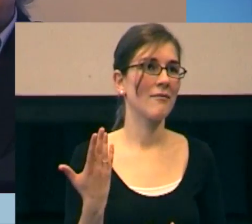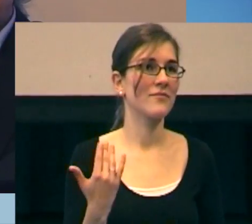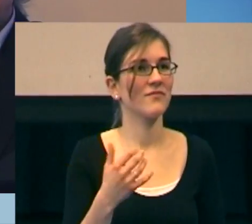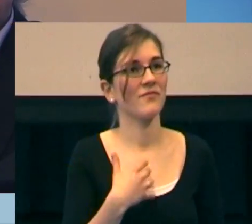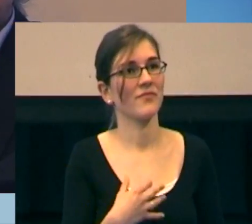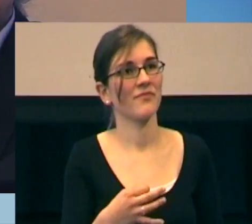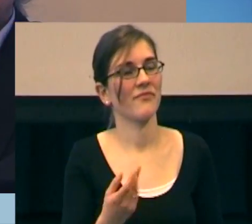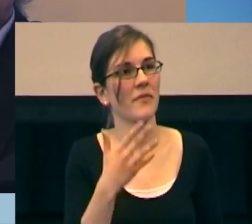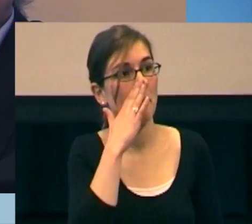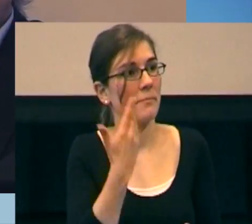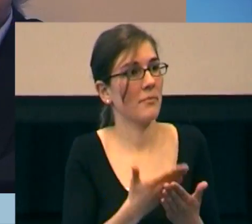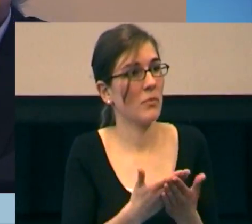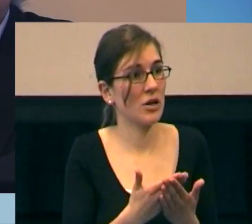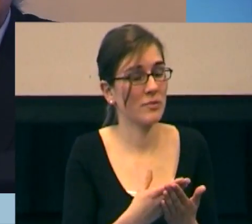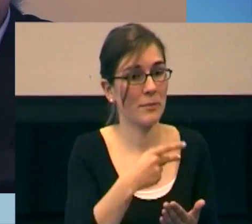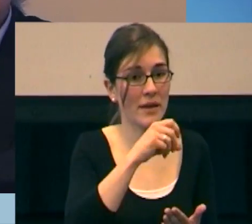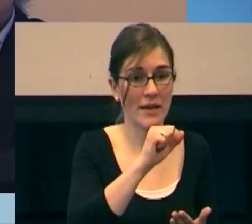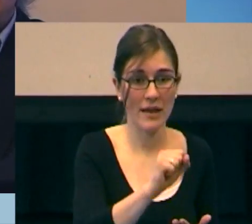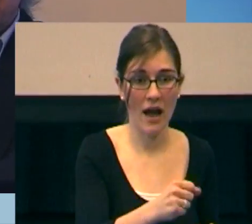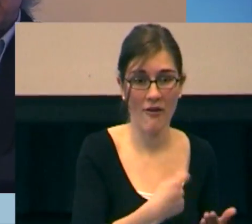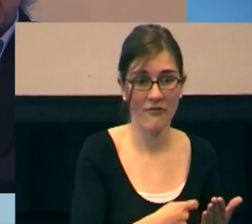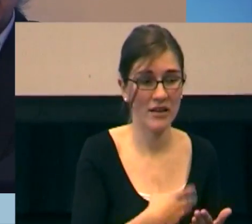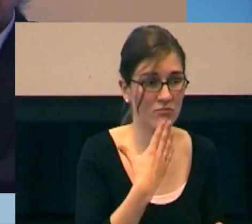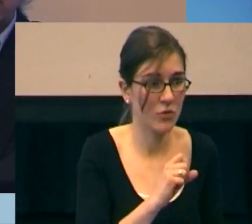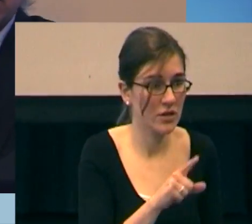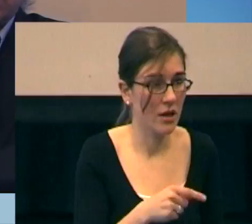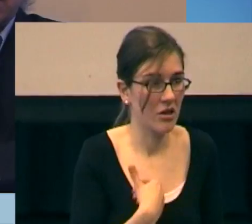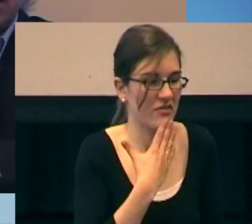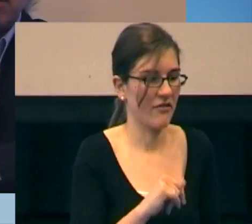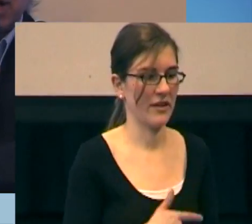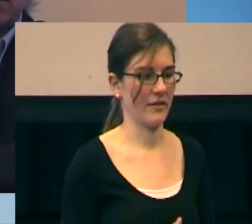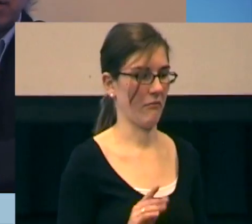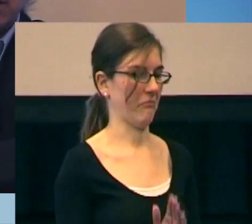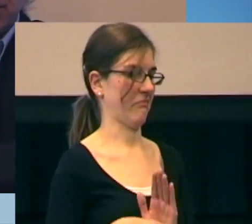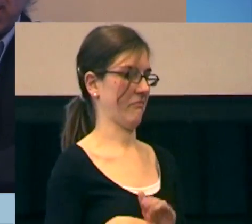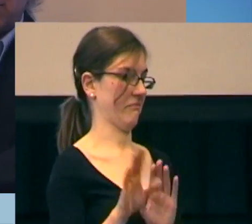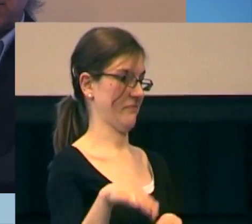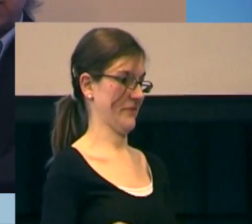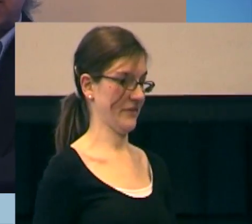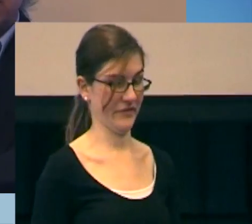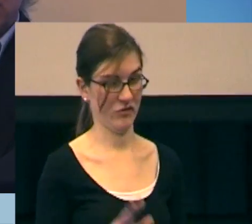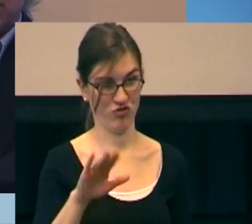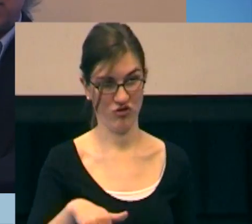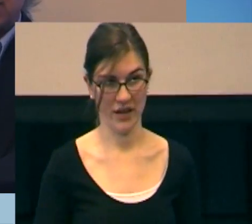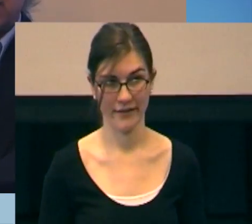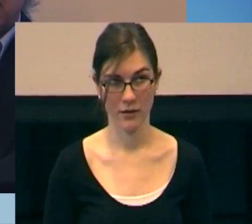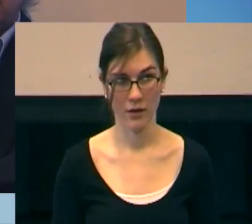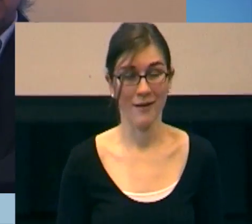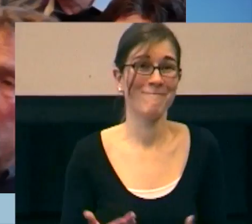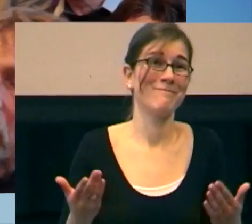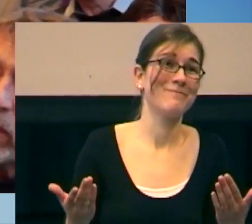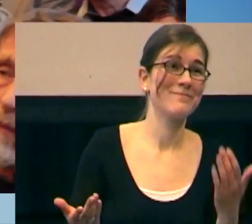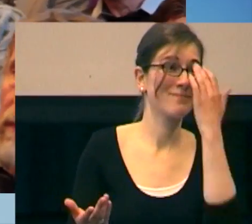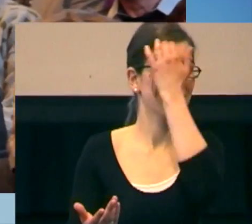den PSA-Wert nicht möchte den darf man nicht schäle angucken das ist deine Entscheidung das ist die Entscheidung des Patienten des mündigen Patienten